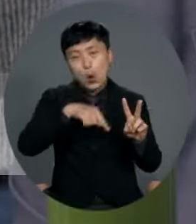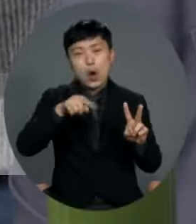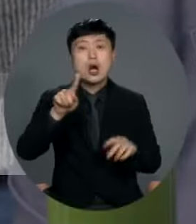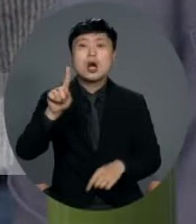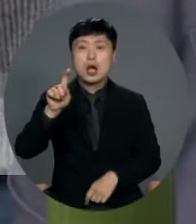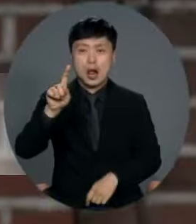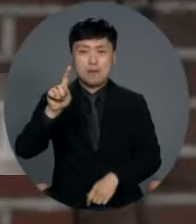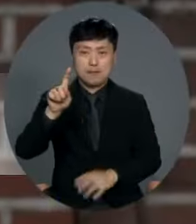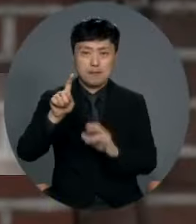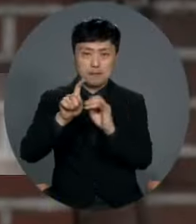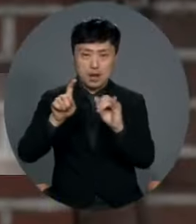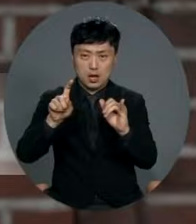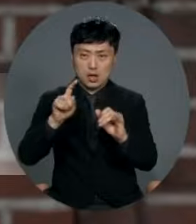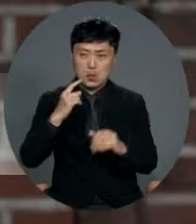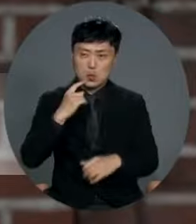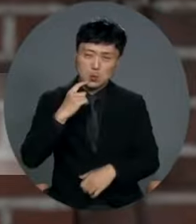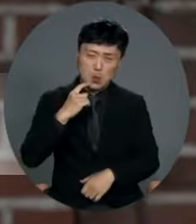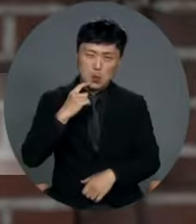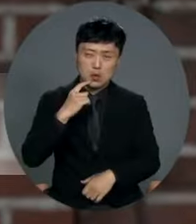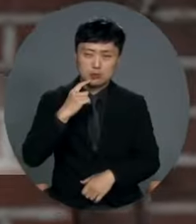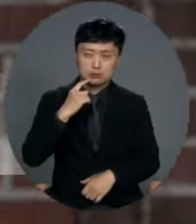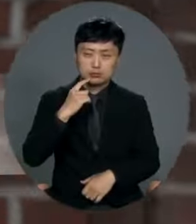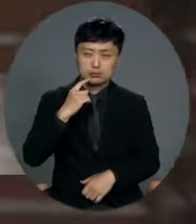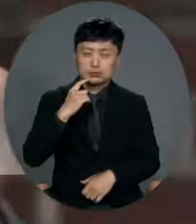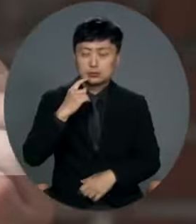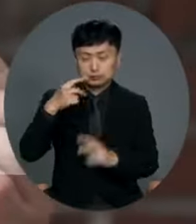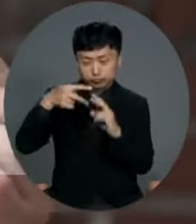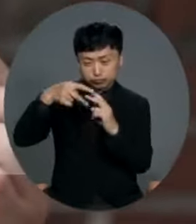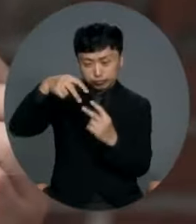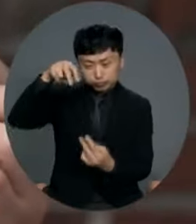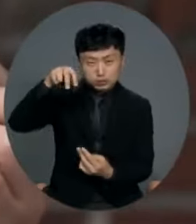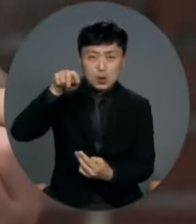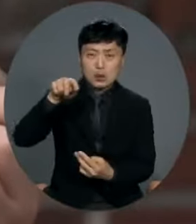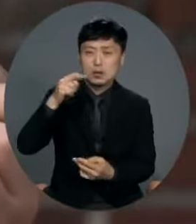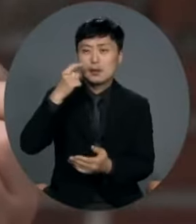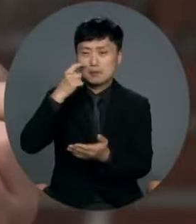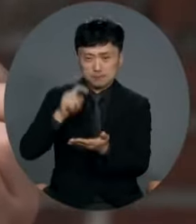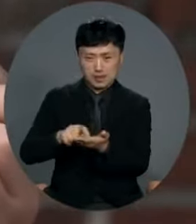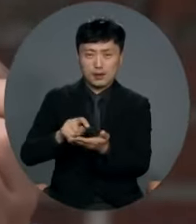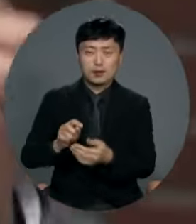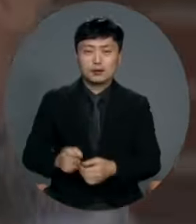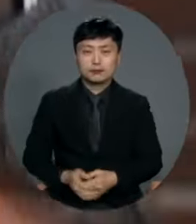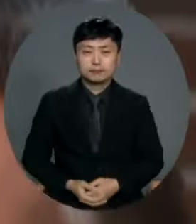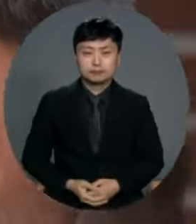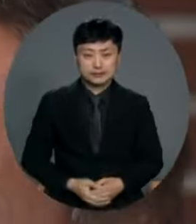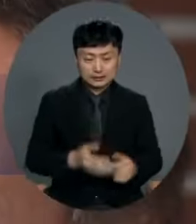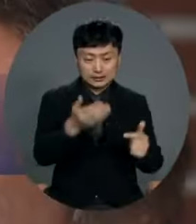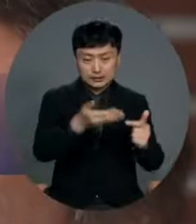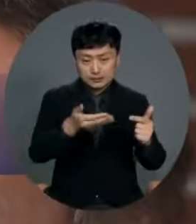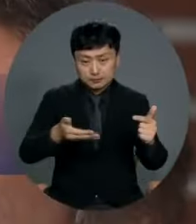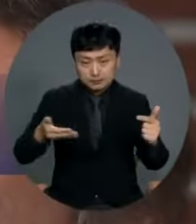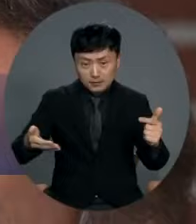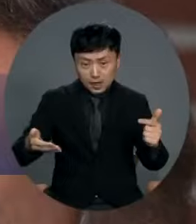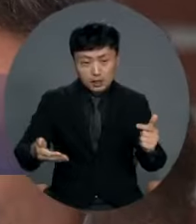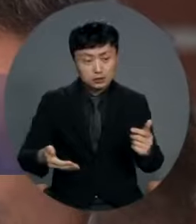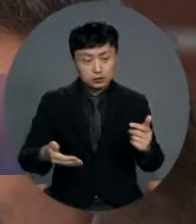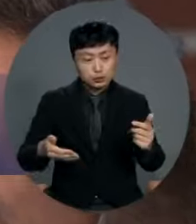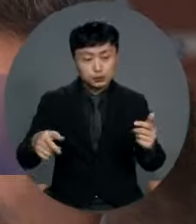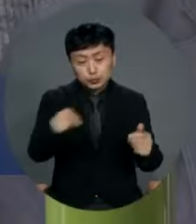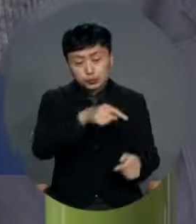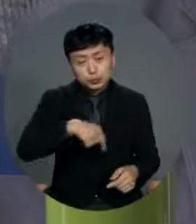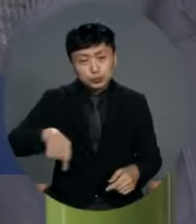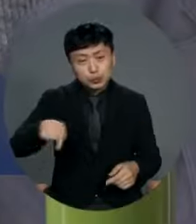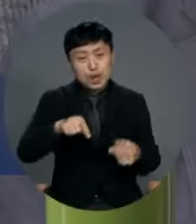콧속에서 마이크로시스틴 만드는 유전자가 처음으로 검출된 것입니다 낙동간 권역 거주자 17분 중에